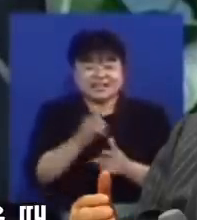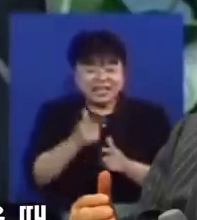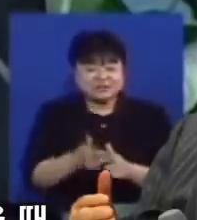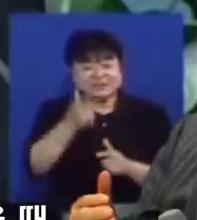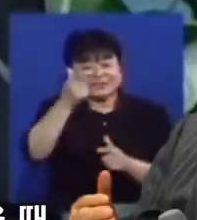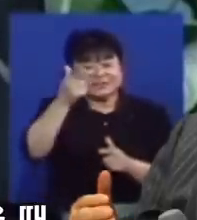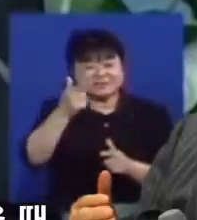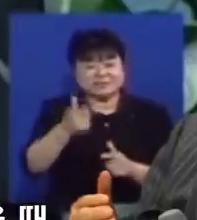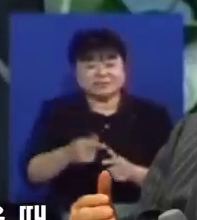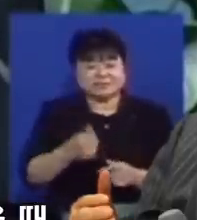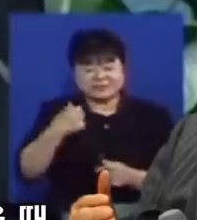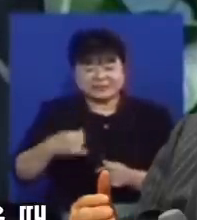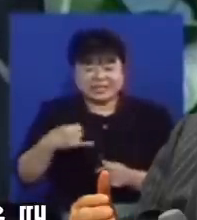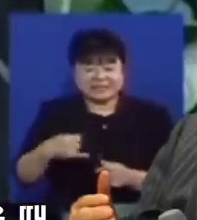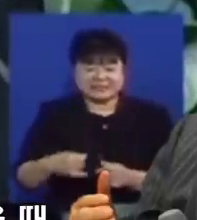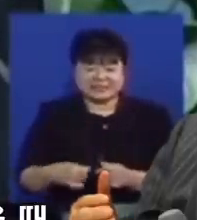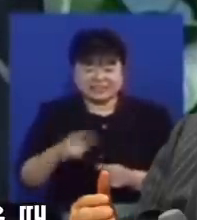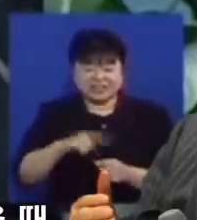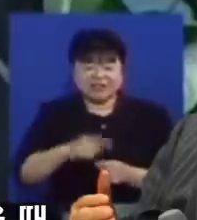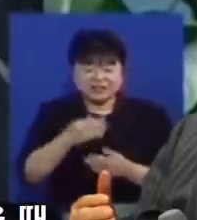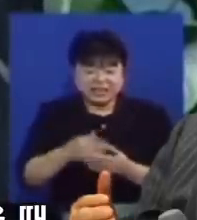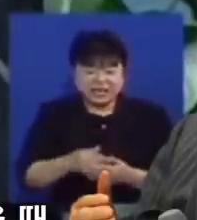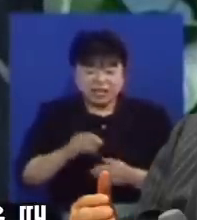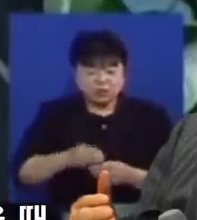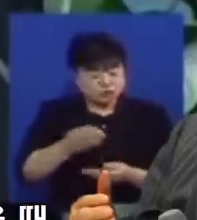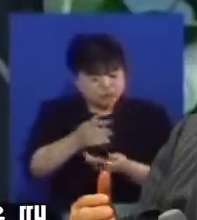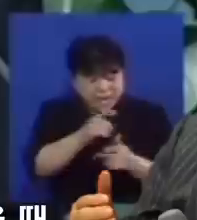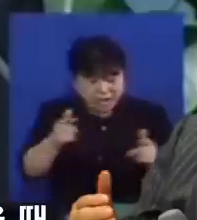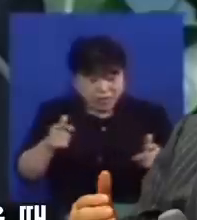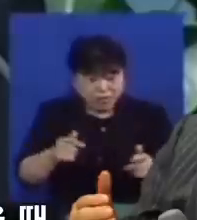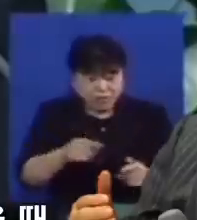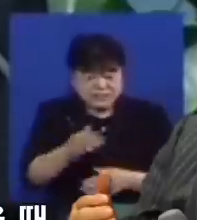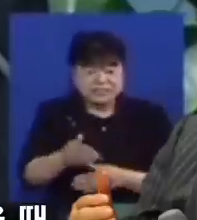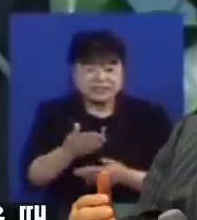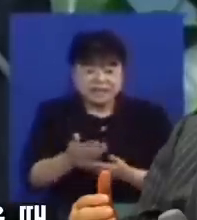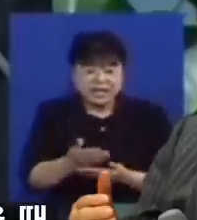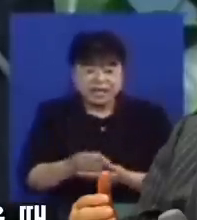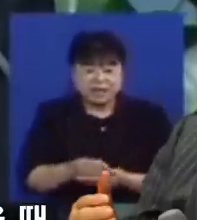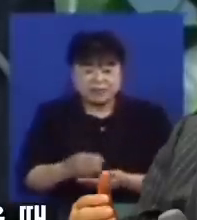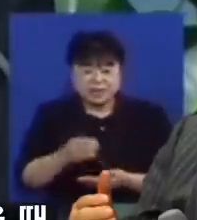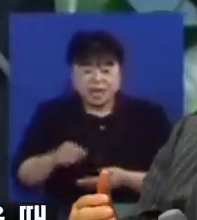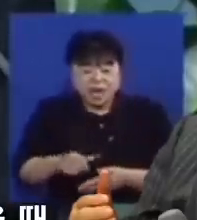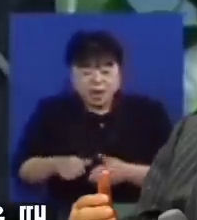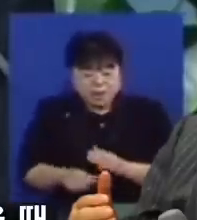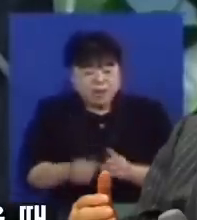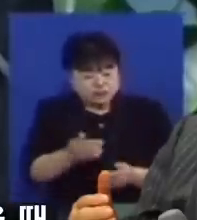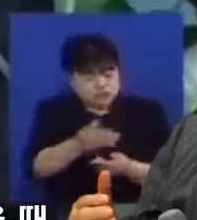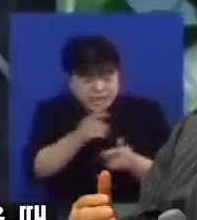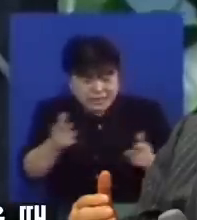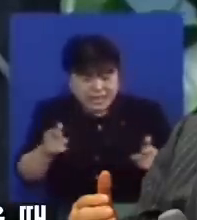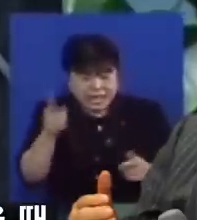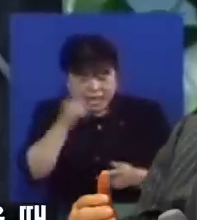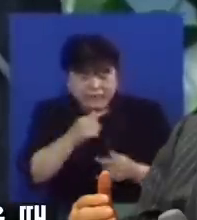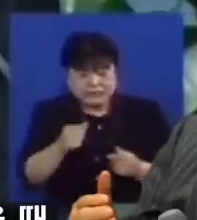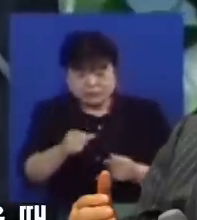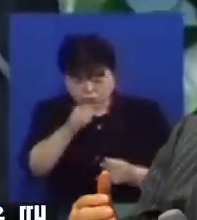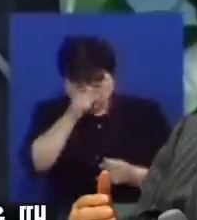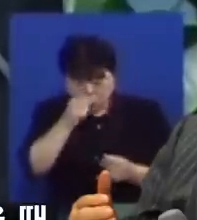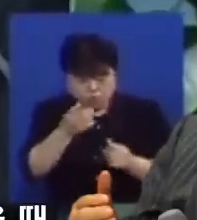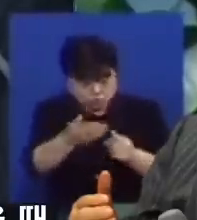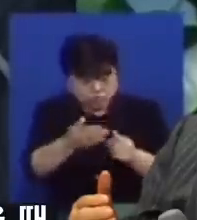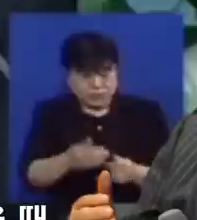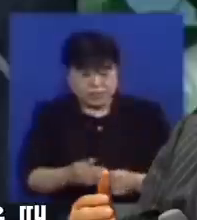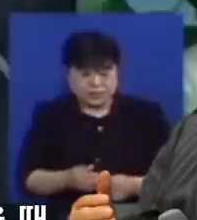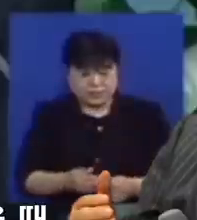예수님은 너희 자식이 떡을 달라면 돌을 주며 생선을 달라면 뱀을 줄 줄 있겠는가. 너희가 악할지라도 자식에게 좋은 것 줄 줄